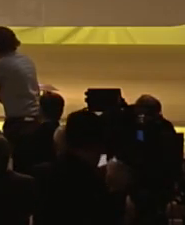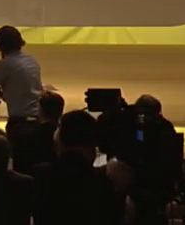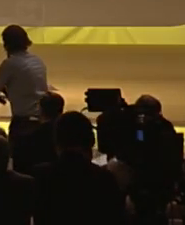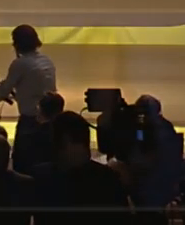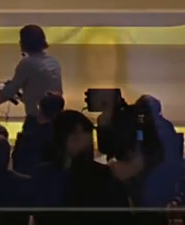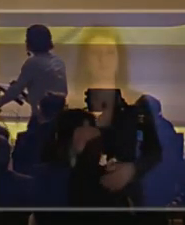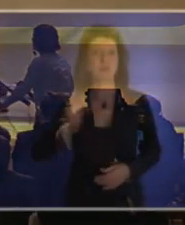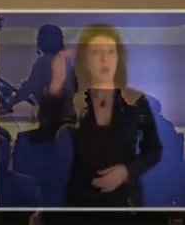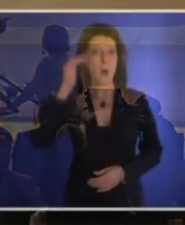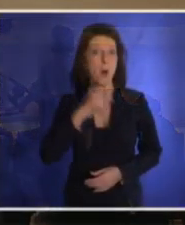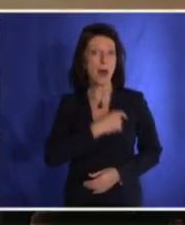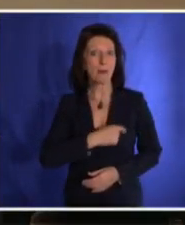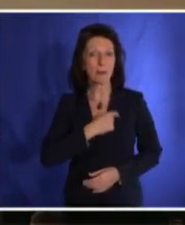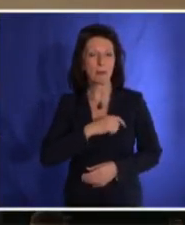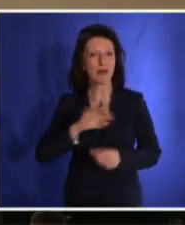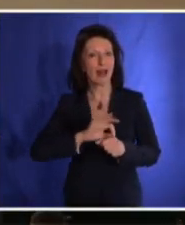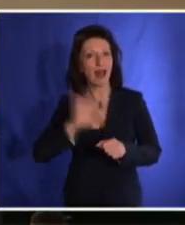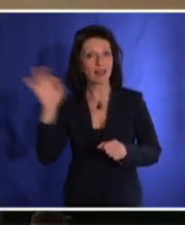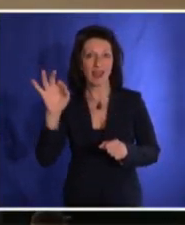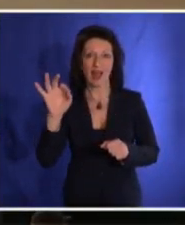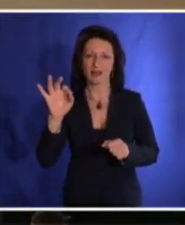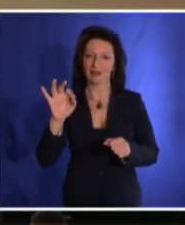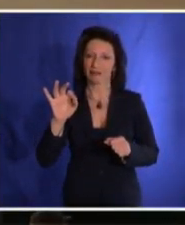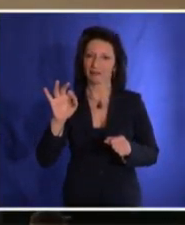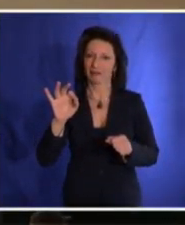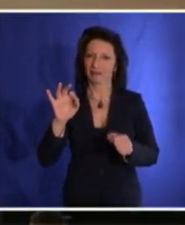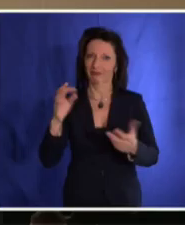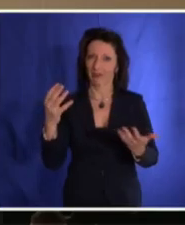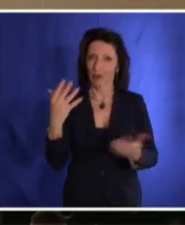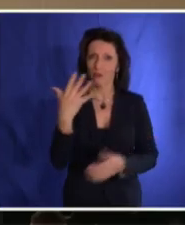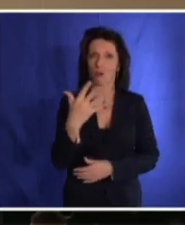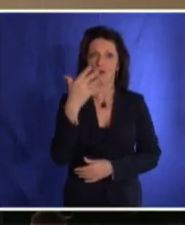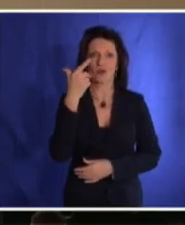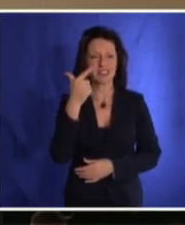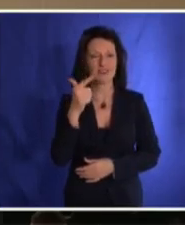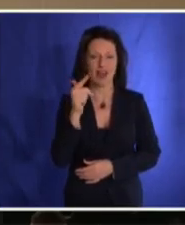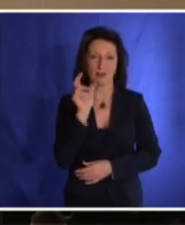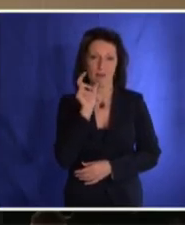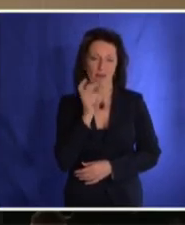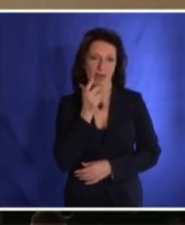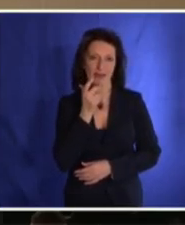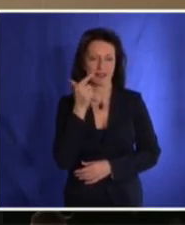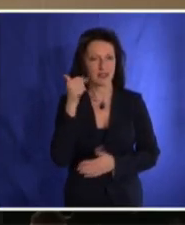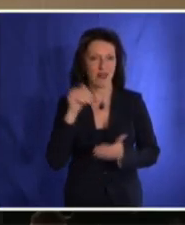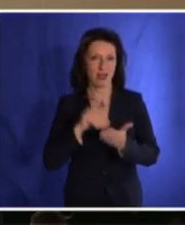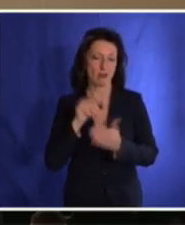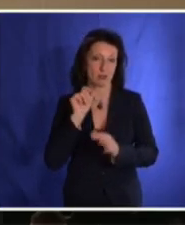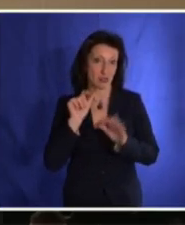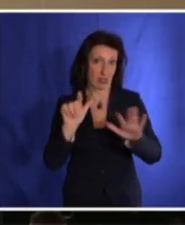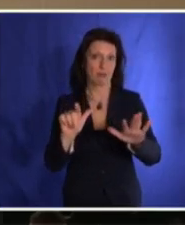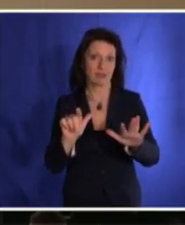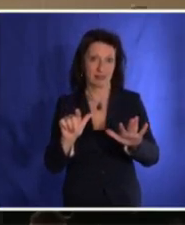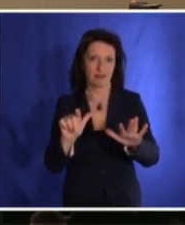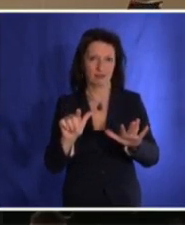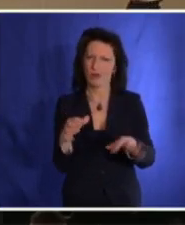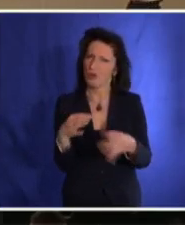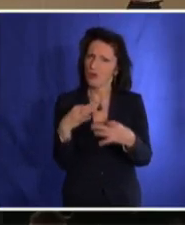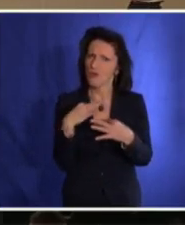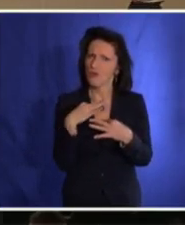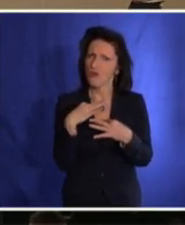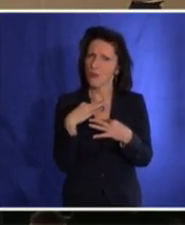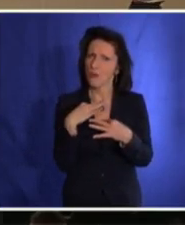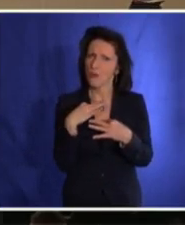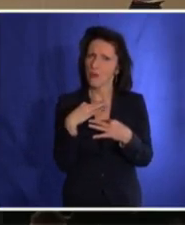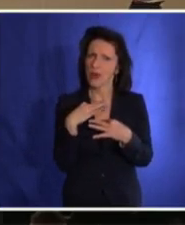Hoher Parteitag, dieser 25. März 2017 steht für mich unter einem